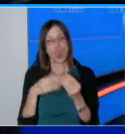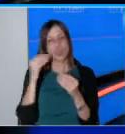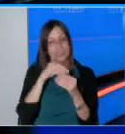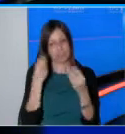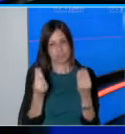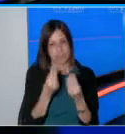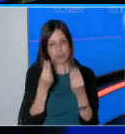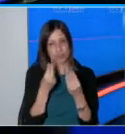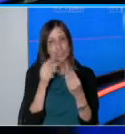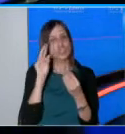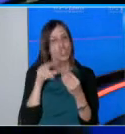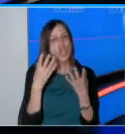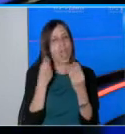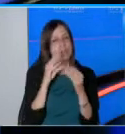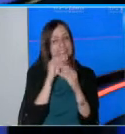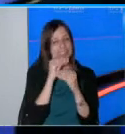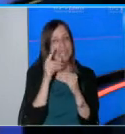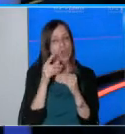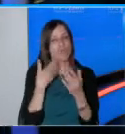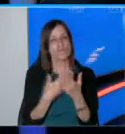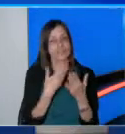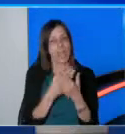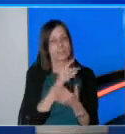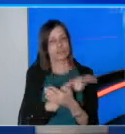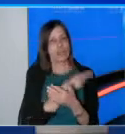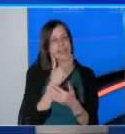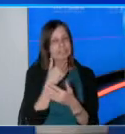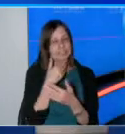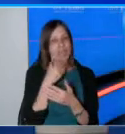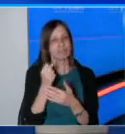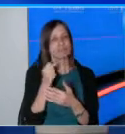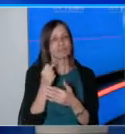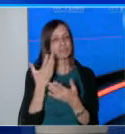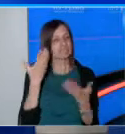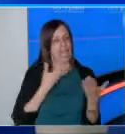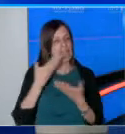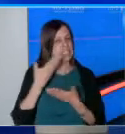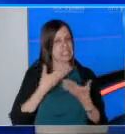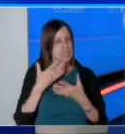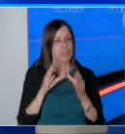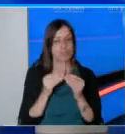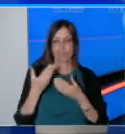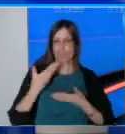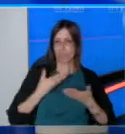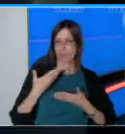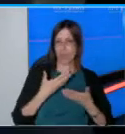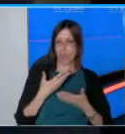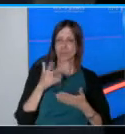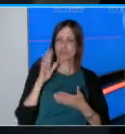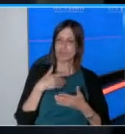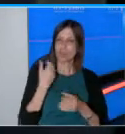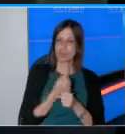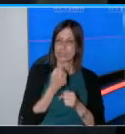משהו ברשותך. יש המון שיח על העובדה שמשטרת ישראל מחזיקה במשך שנים מערכת יחסים עם משתפי פעולה שגם מפעילים